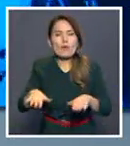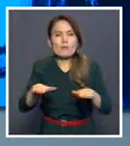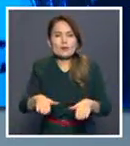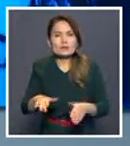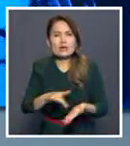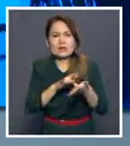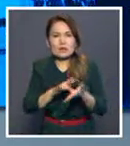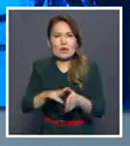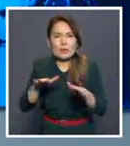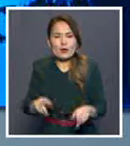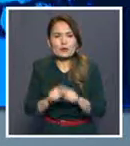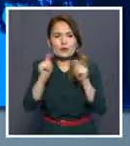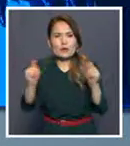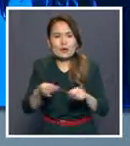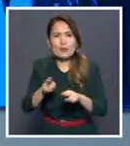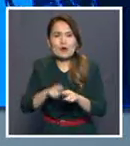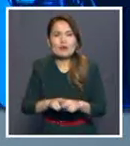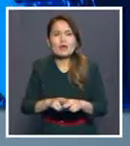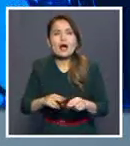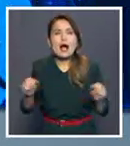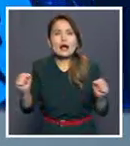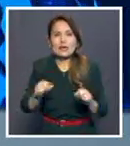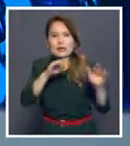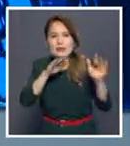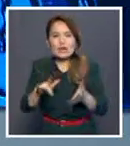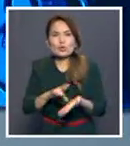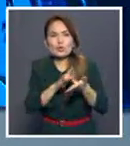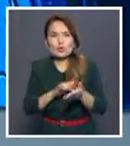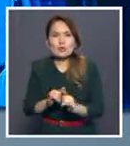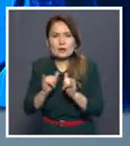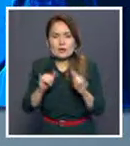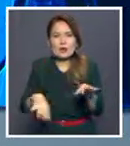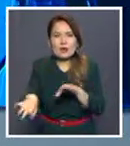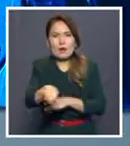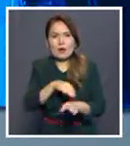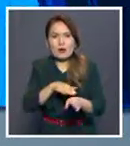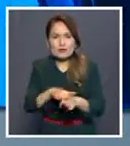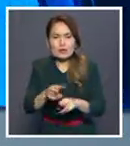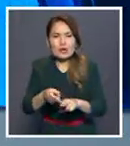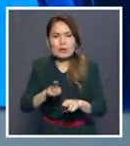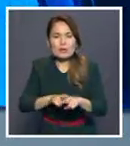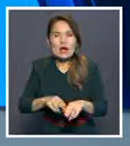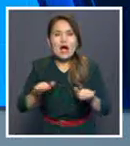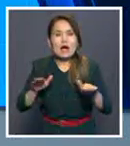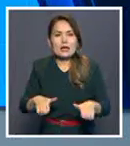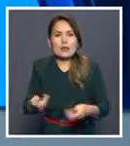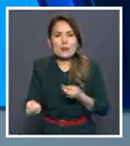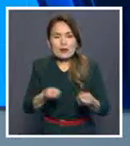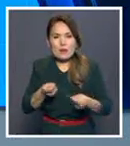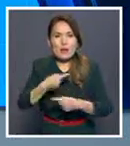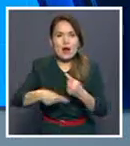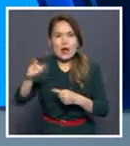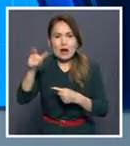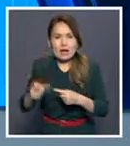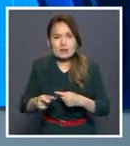Алатаудың құйқалы баурайындағы қысқы туризмді дамытуға арналған жоба Елбасының тапсырмасымен қолға алынған. Сондықтан жергілікті әкімдік пен